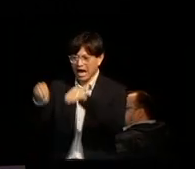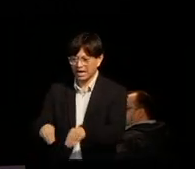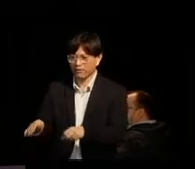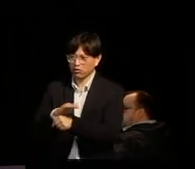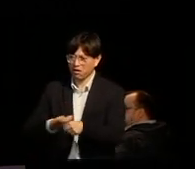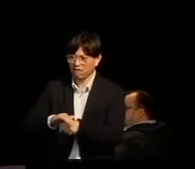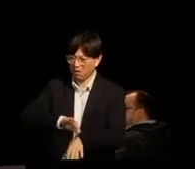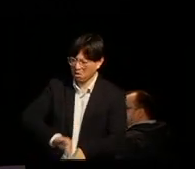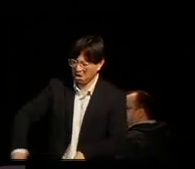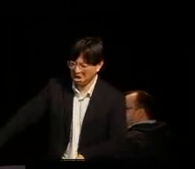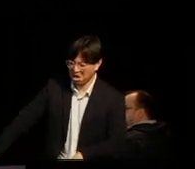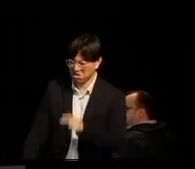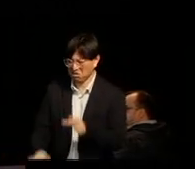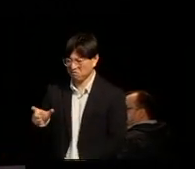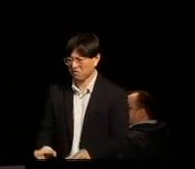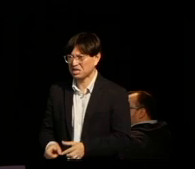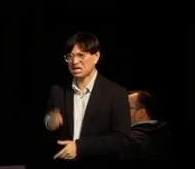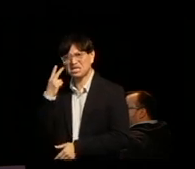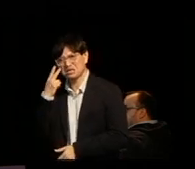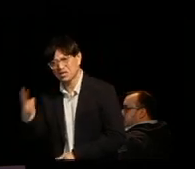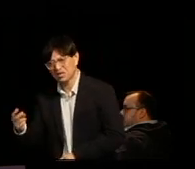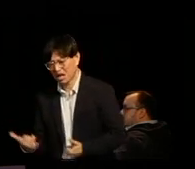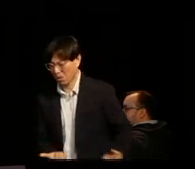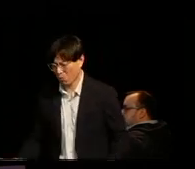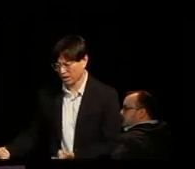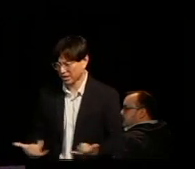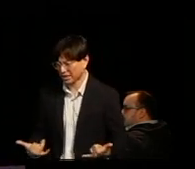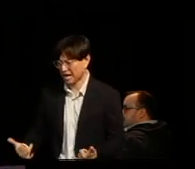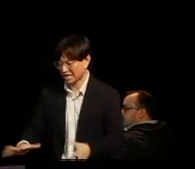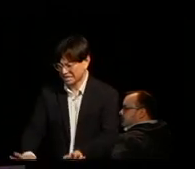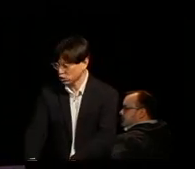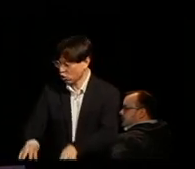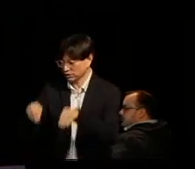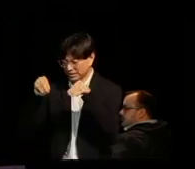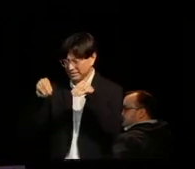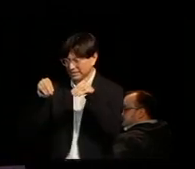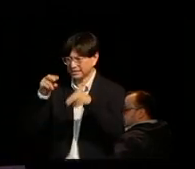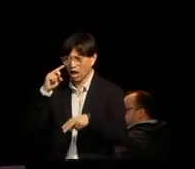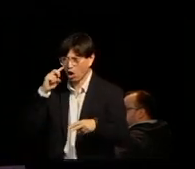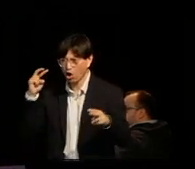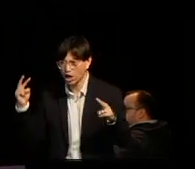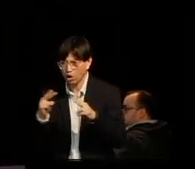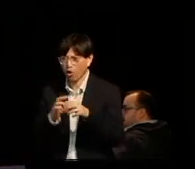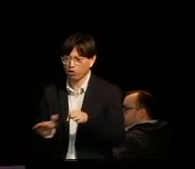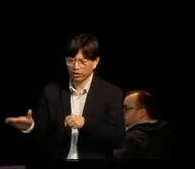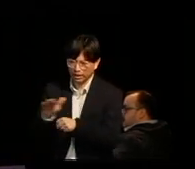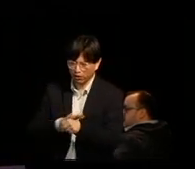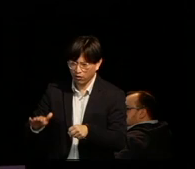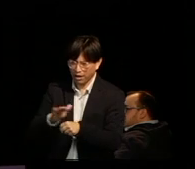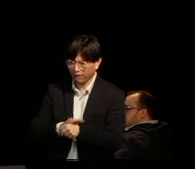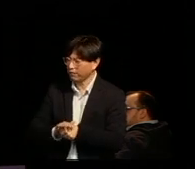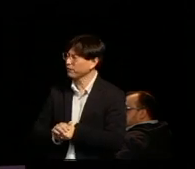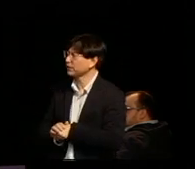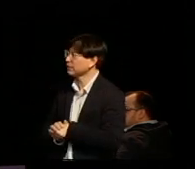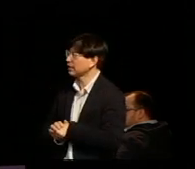rivede a Natale per la preghiera ci si rivede a fine anno no si comincia con degli incontri con le famiglie cioè si fa un periodo